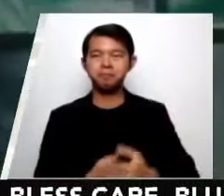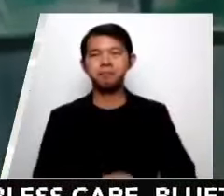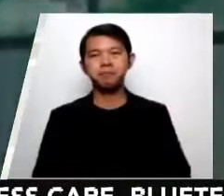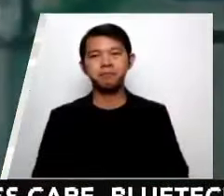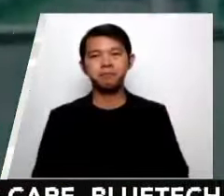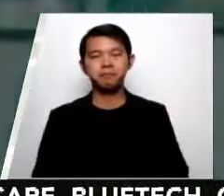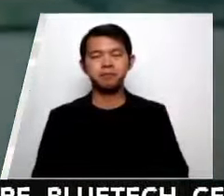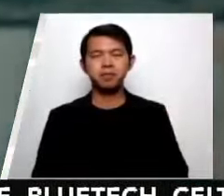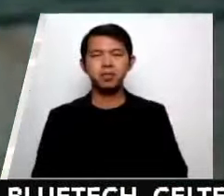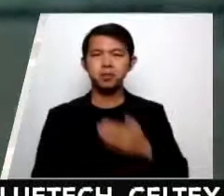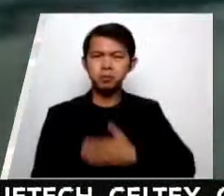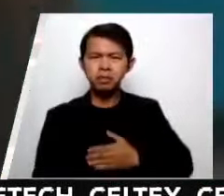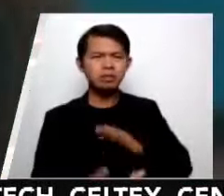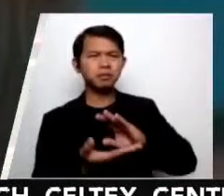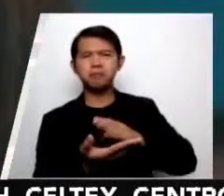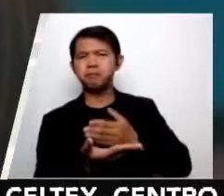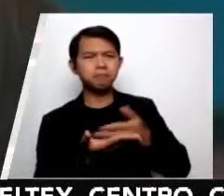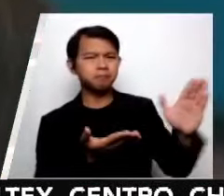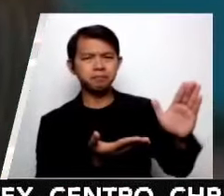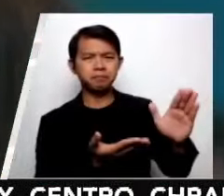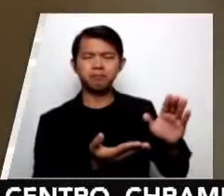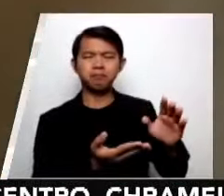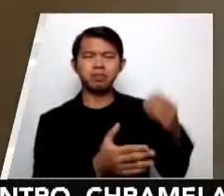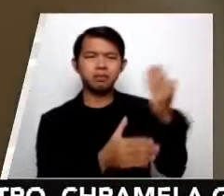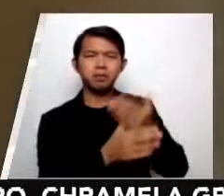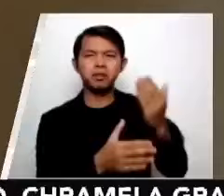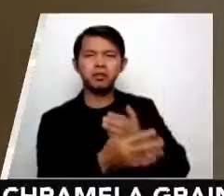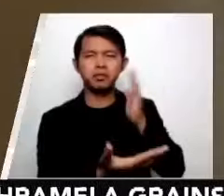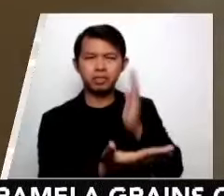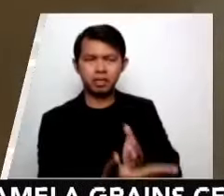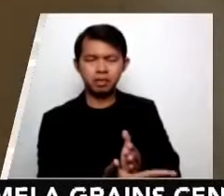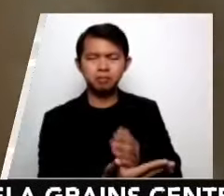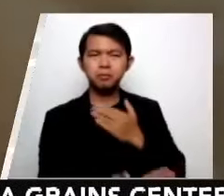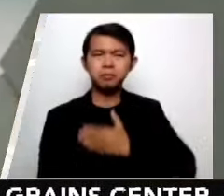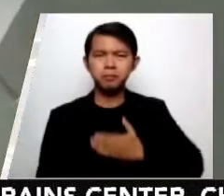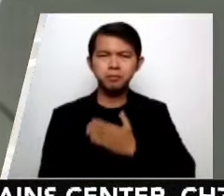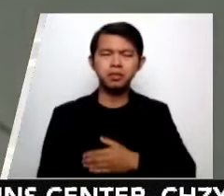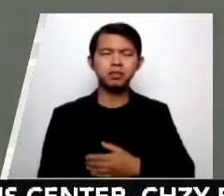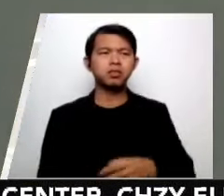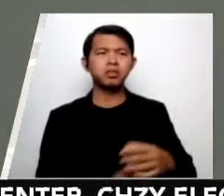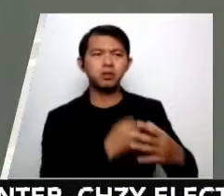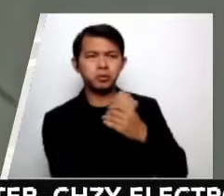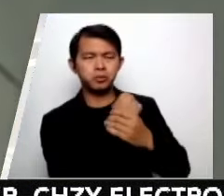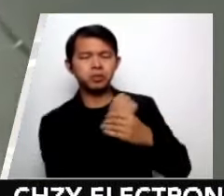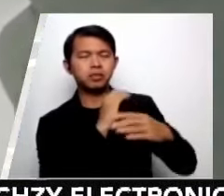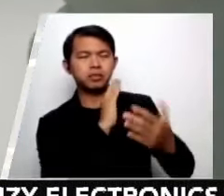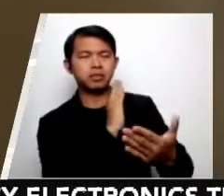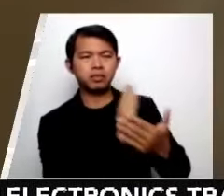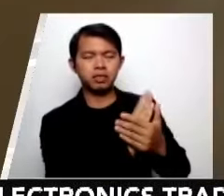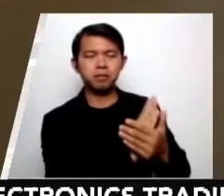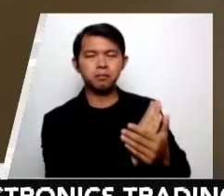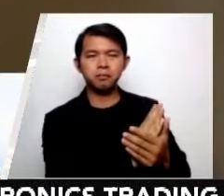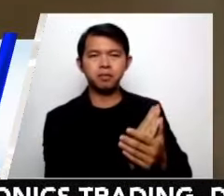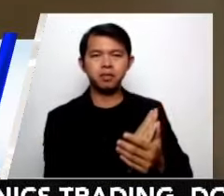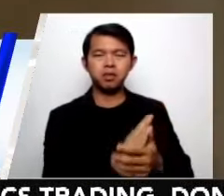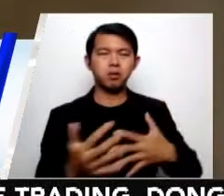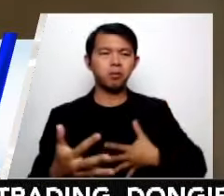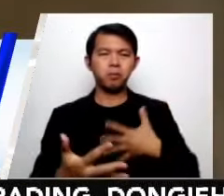ba? Bitawan mo nga ako. Nasasaktan ako. Buntis ako. Wala akong pakialam kung buntis ka. Bernard.